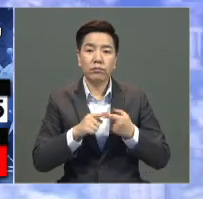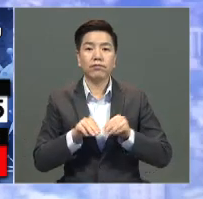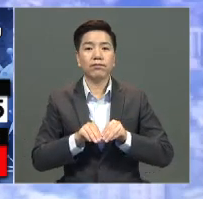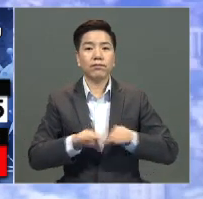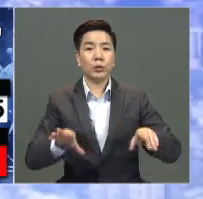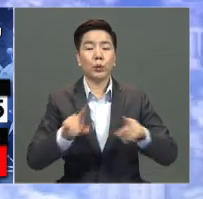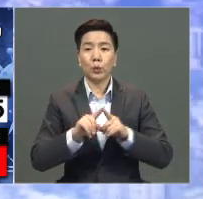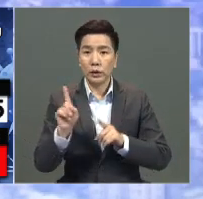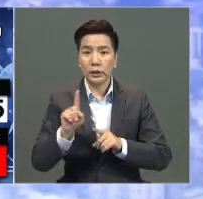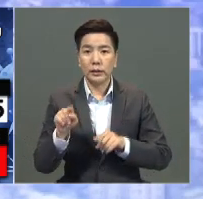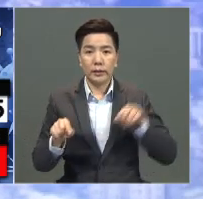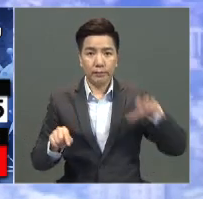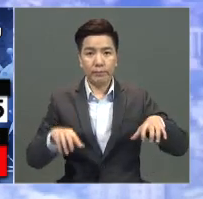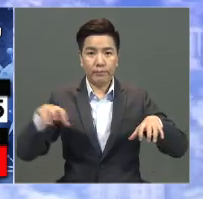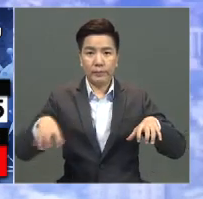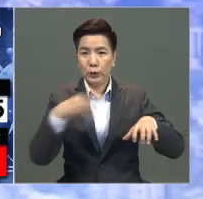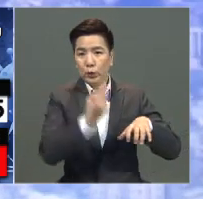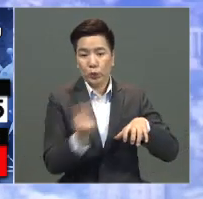อันนี้ทางกองทัพบกที่เป็นเจ้าภาพนะครับก็ได้ทำงานร่วมมือกันกับทางกระทรวงสาธารณสุขนะครับโดยเบื้องต้นก็ทิศทางข่าวก็ได้ออกไปจากทาง2